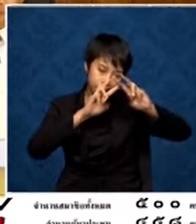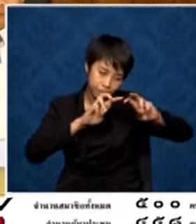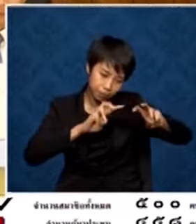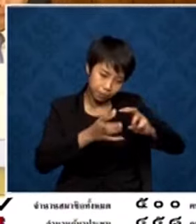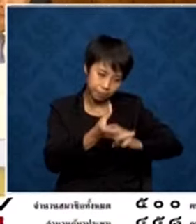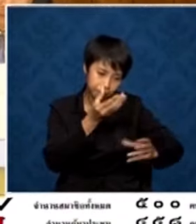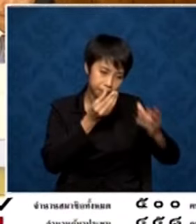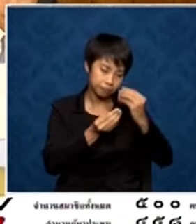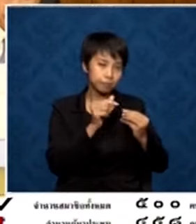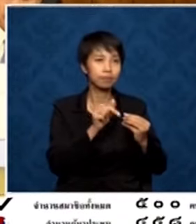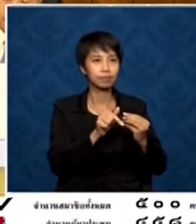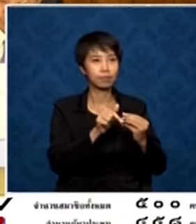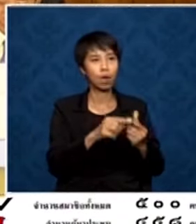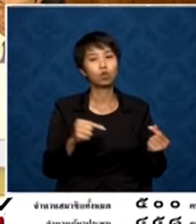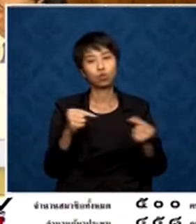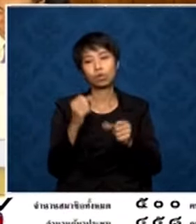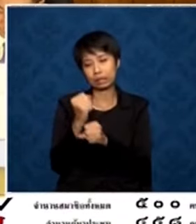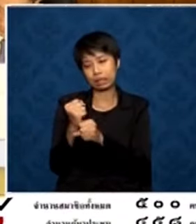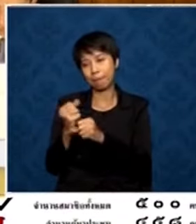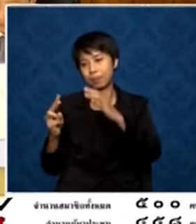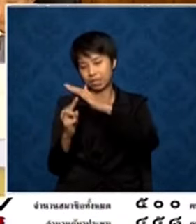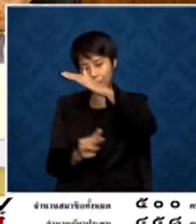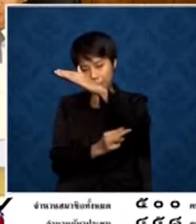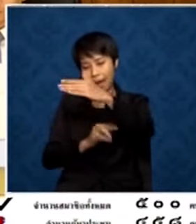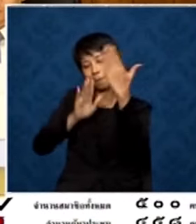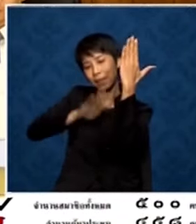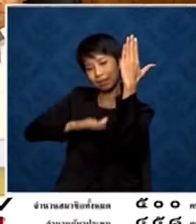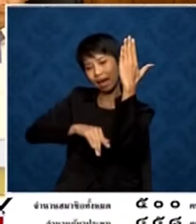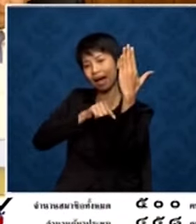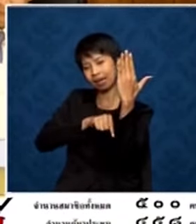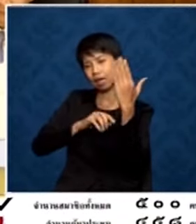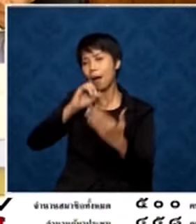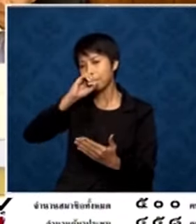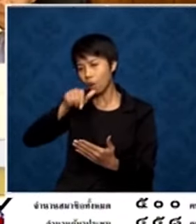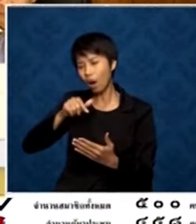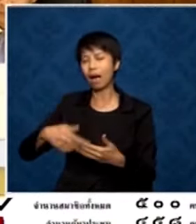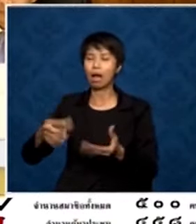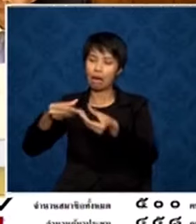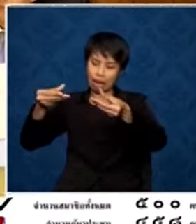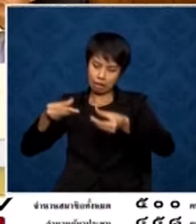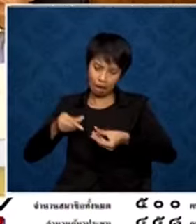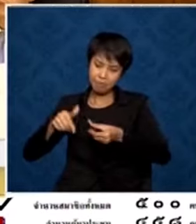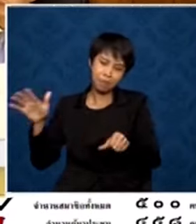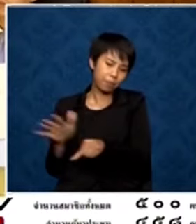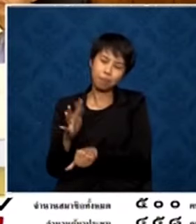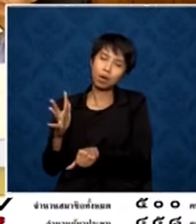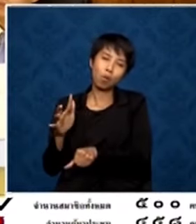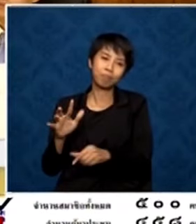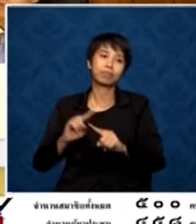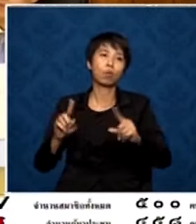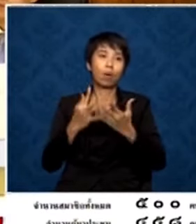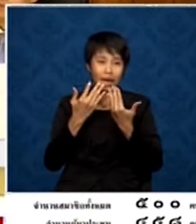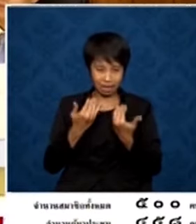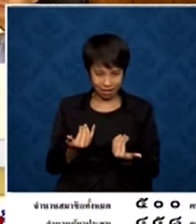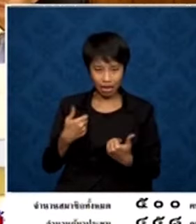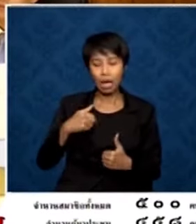บริการถูกกฎหมายก็จะเข้าถึงได้ง่ายค่ะแต่ถ้าหากว่าแน่นอนเปิดให้ประชาชนเข้าถึงได้ง่ายมันก็อาจจะก่อให้เกิดปัญหาภาย